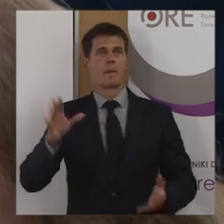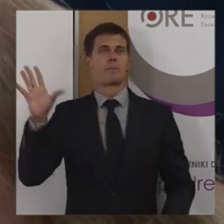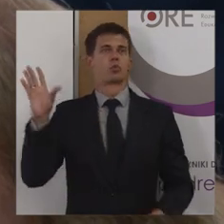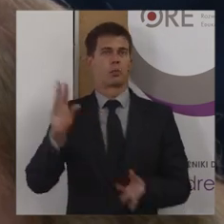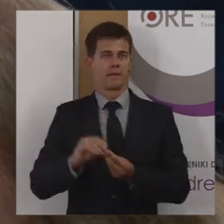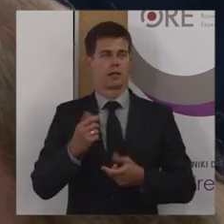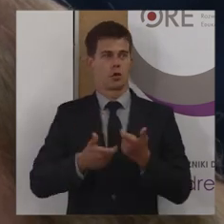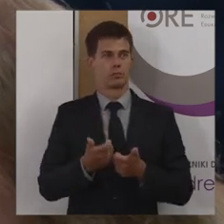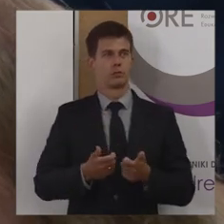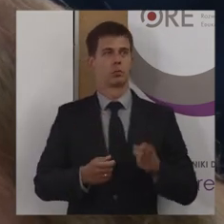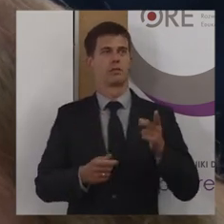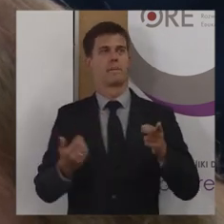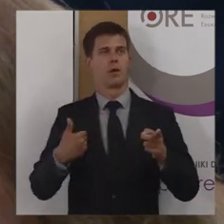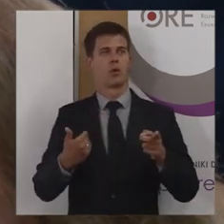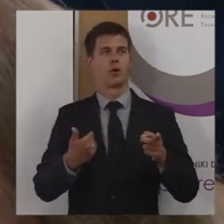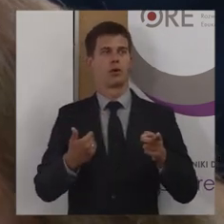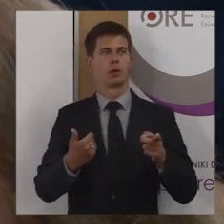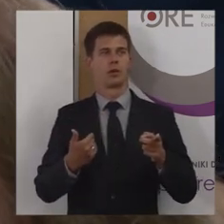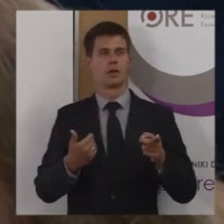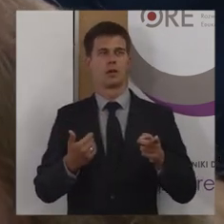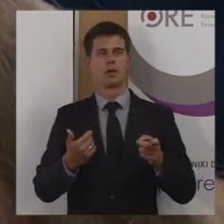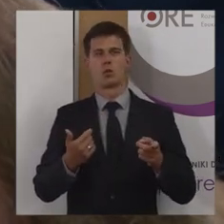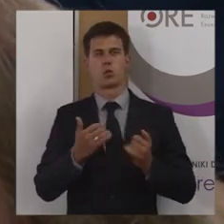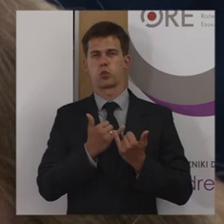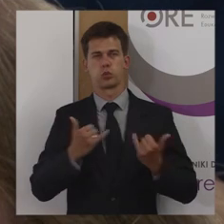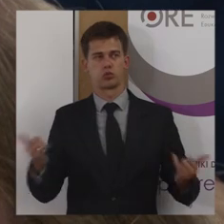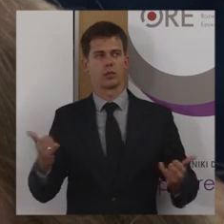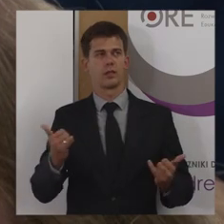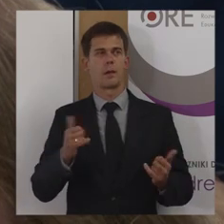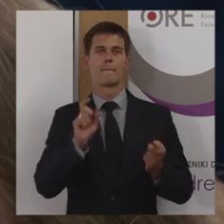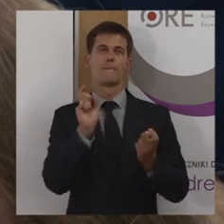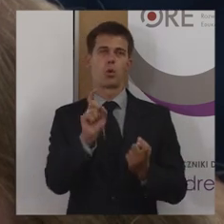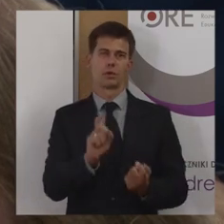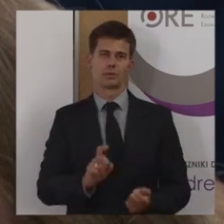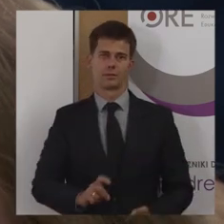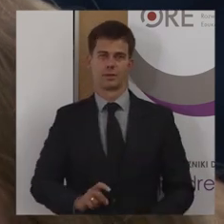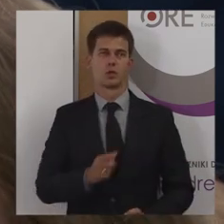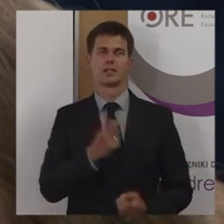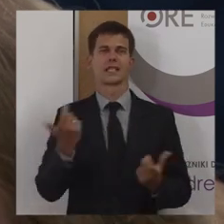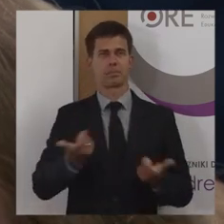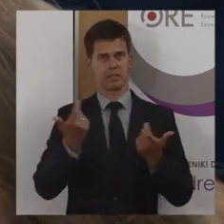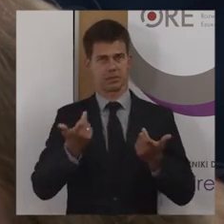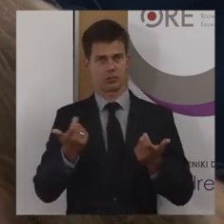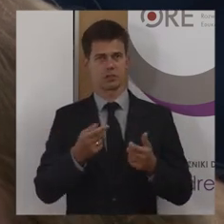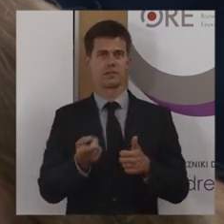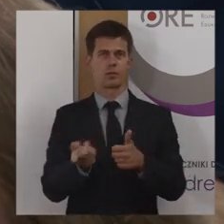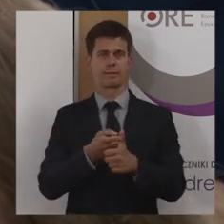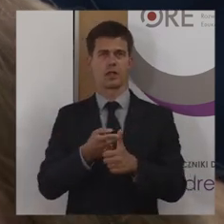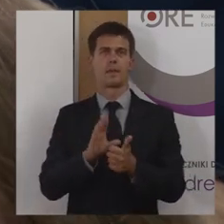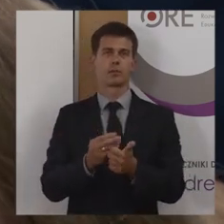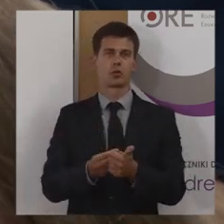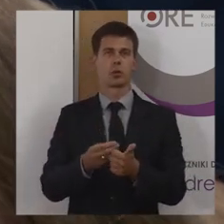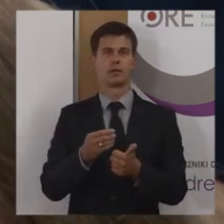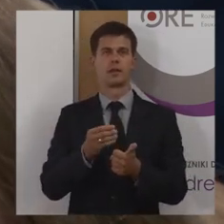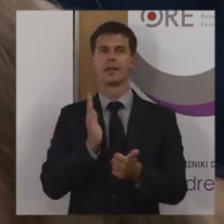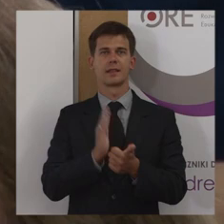podsumowanie. Państwo tutaj usłyszeli od nas różne punkty, które są zagrożeniem, tak? Czyli na przykład, jeśli damy